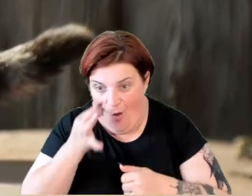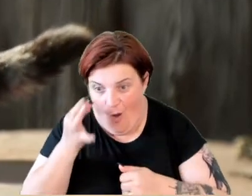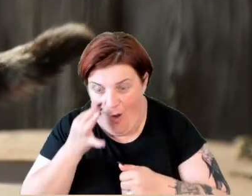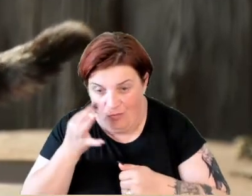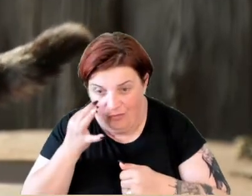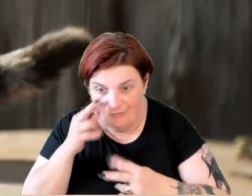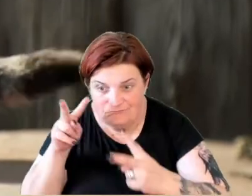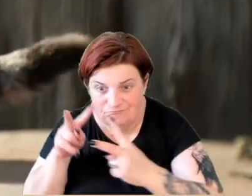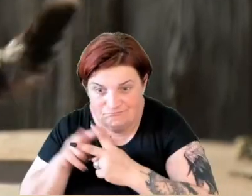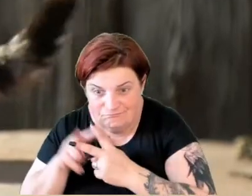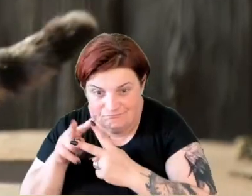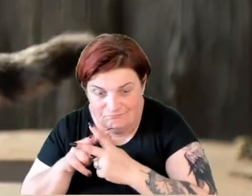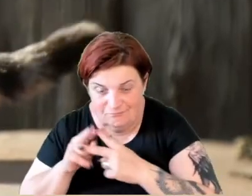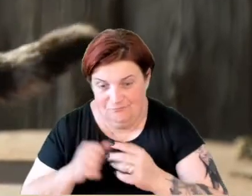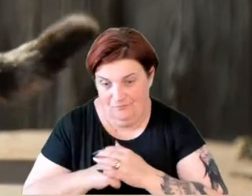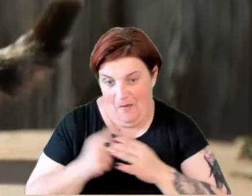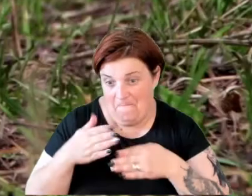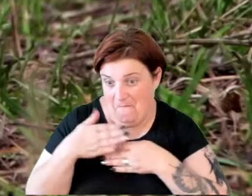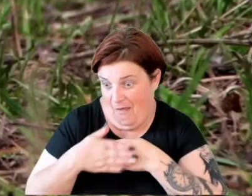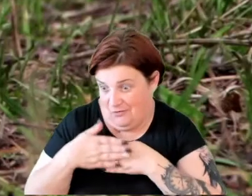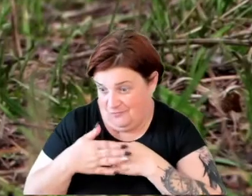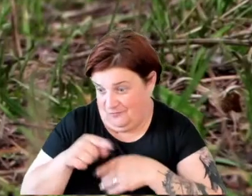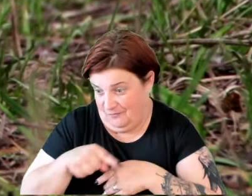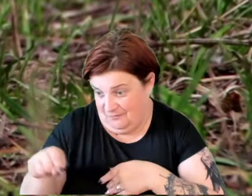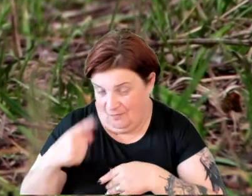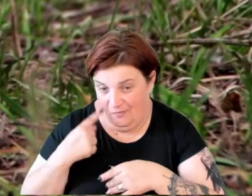które potocznie nazywamy marcowaniem.